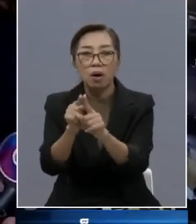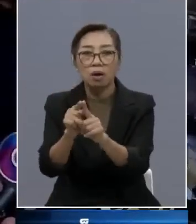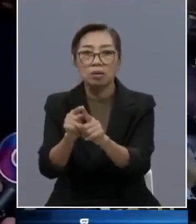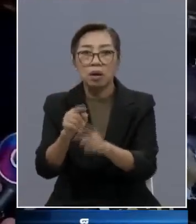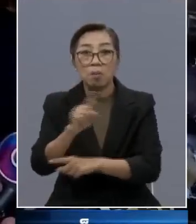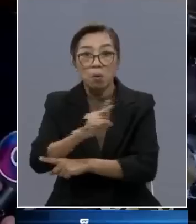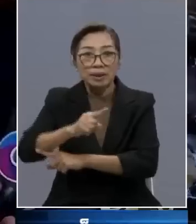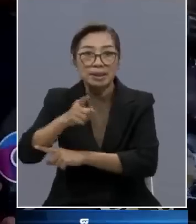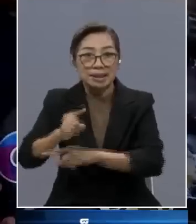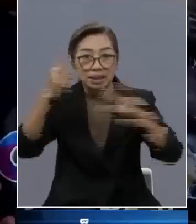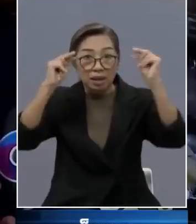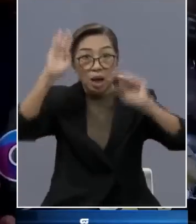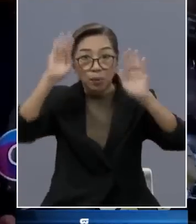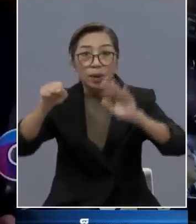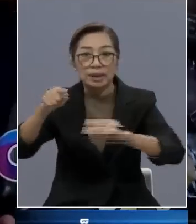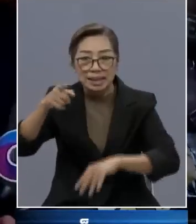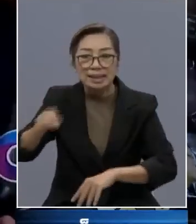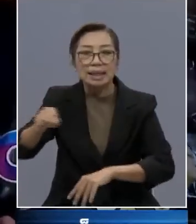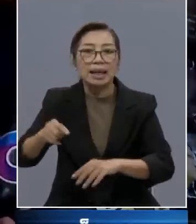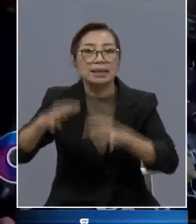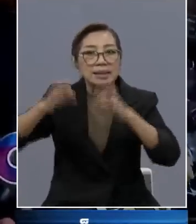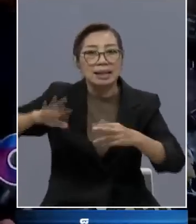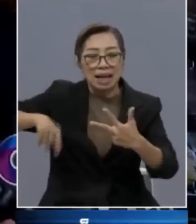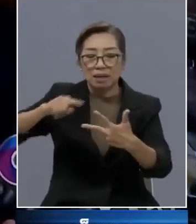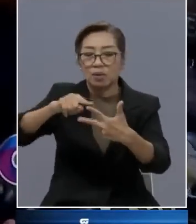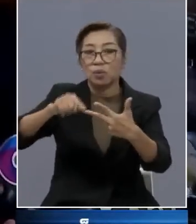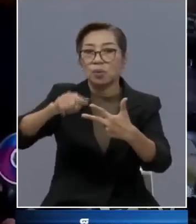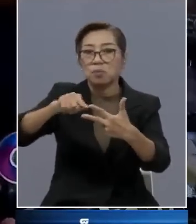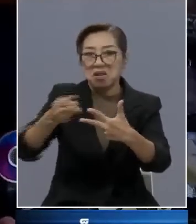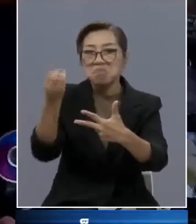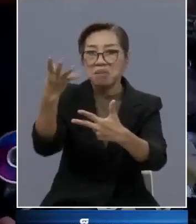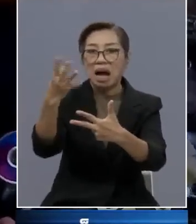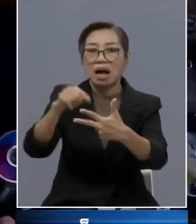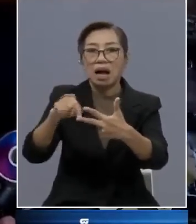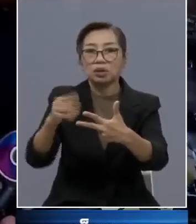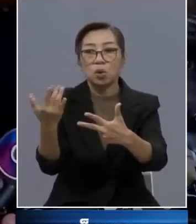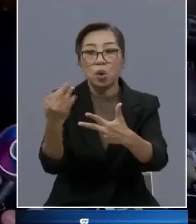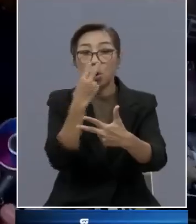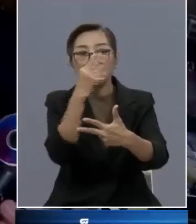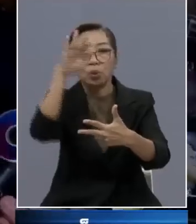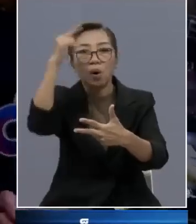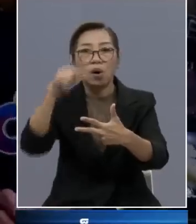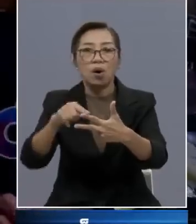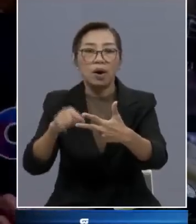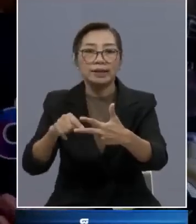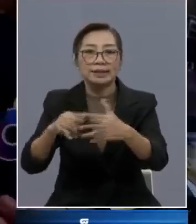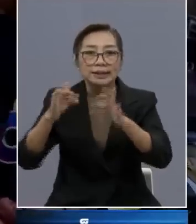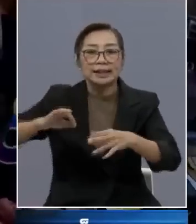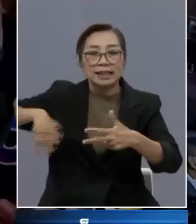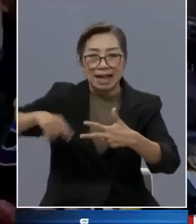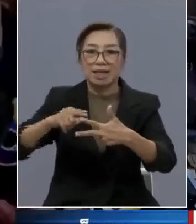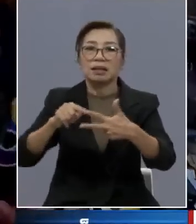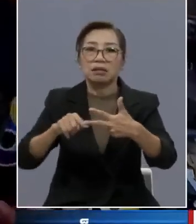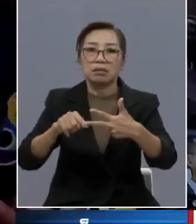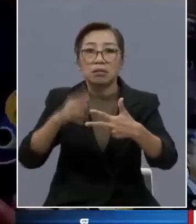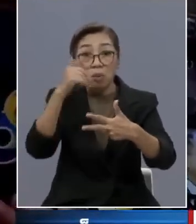ลือกโหวตนายกเลยนะครับซึ่ง2กลุ่มหลังเนี่ยถือว่าเป็นกลุ่มส่วนมากที่รอดูสถานการณ์กันอยู่แล้วค่อยตัดสินใจเพราะถ้